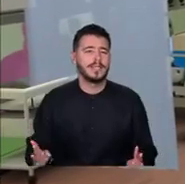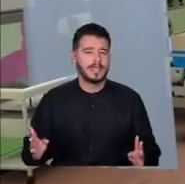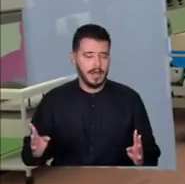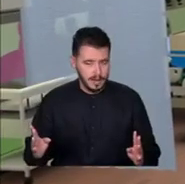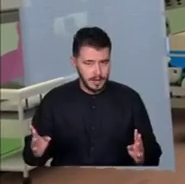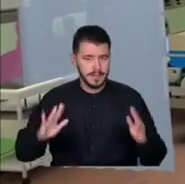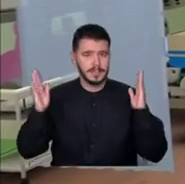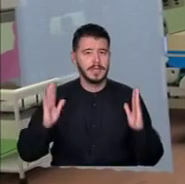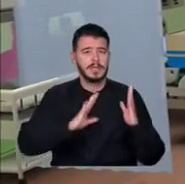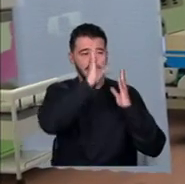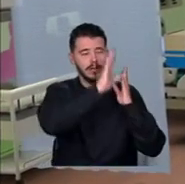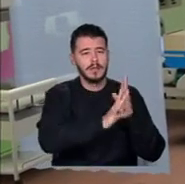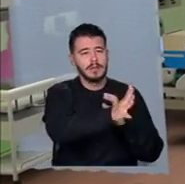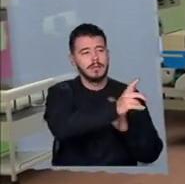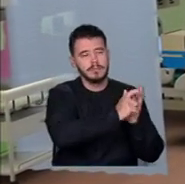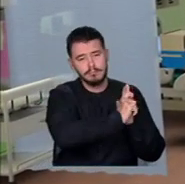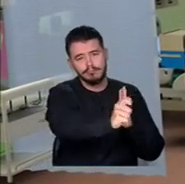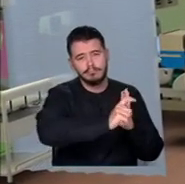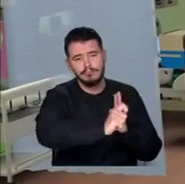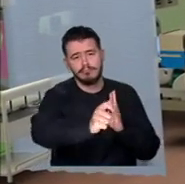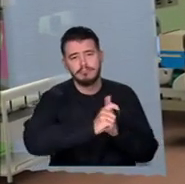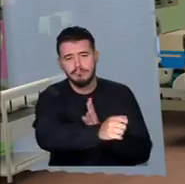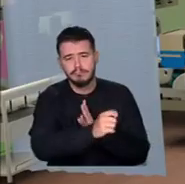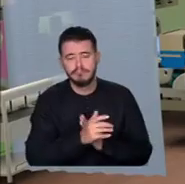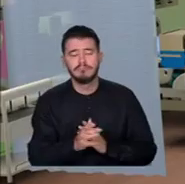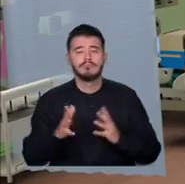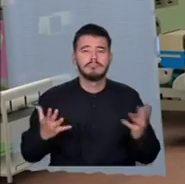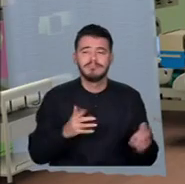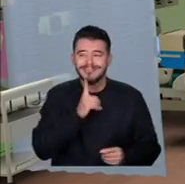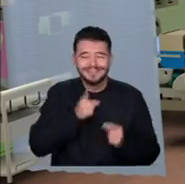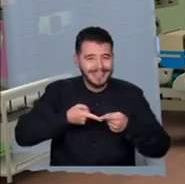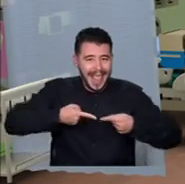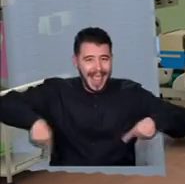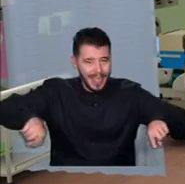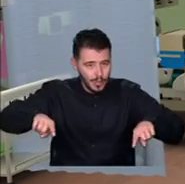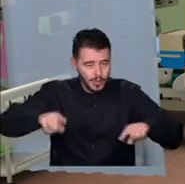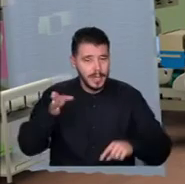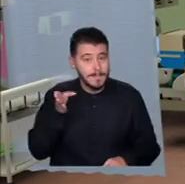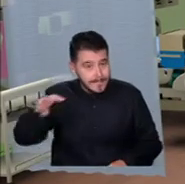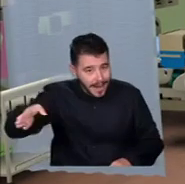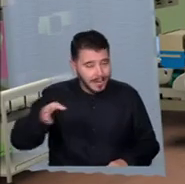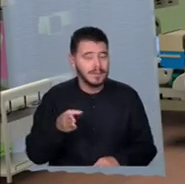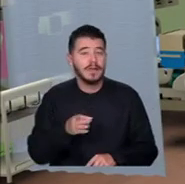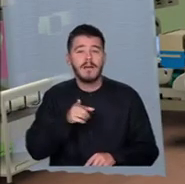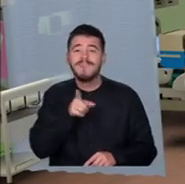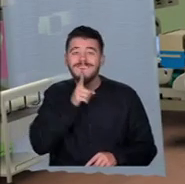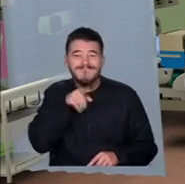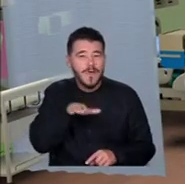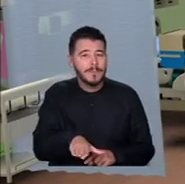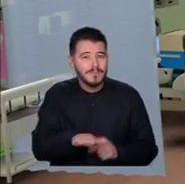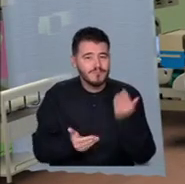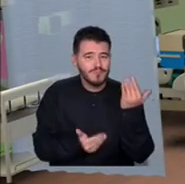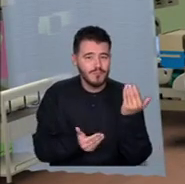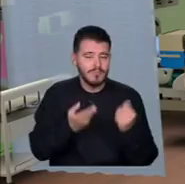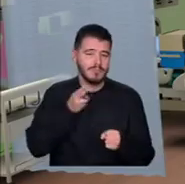τα κρεβατάκια ώστε η μητέρα να μπορεί να φροντίζει το παιδί της. Εδώ λοιπόν αφήνει την τελευταία του πνοή και αυτό το παιδί. Θα εστιάσουμε αρκετά σε αυτό